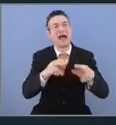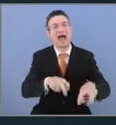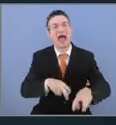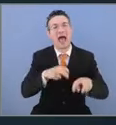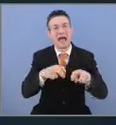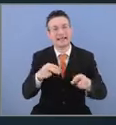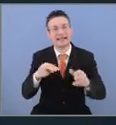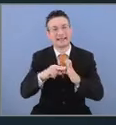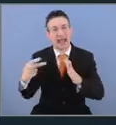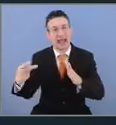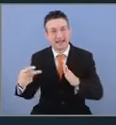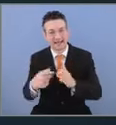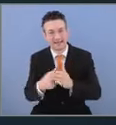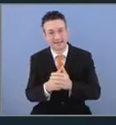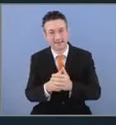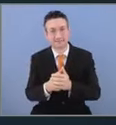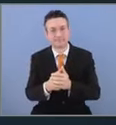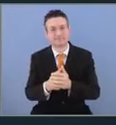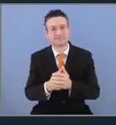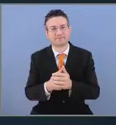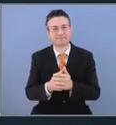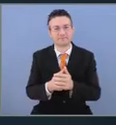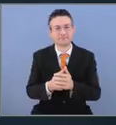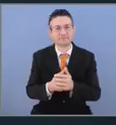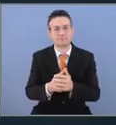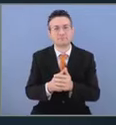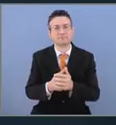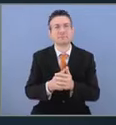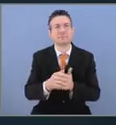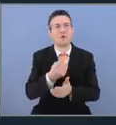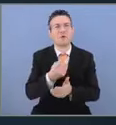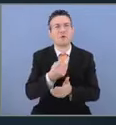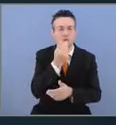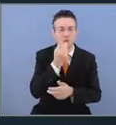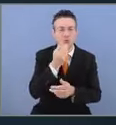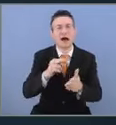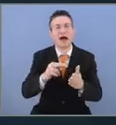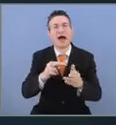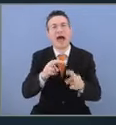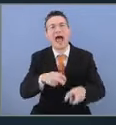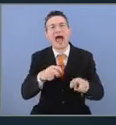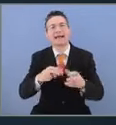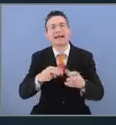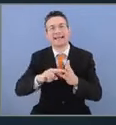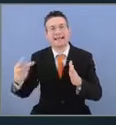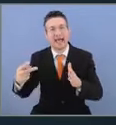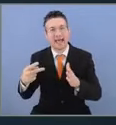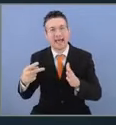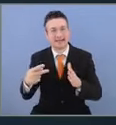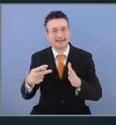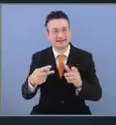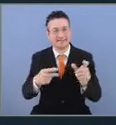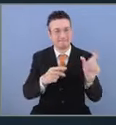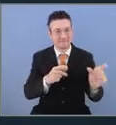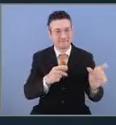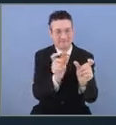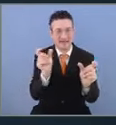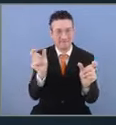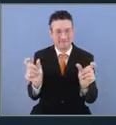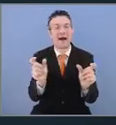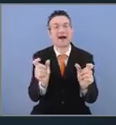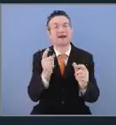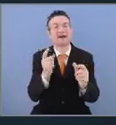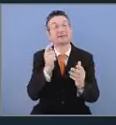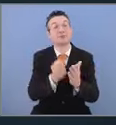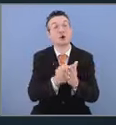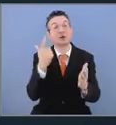a premettere food ad agritech, perché sono e siamo convinti che il tema fondamentale sia